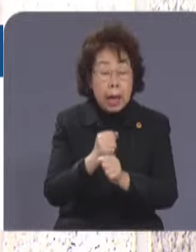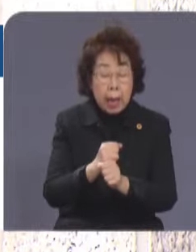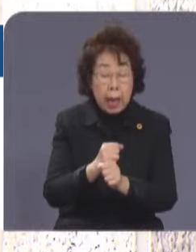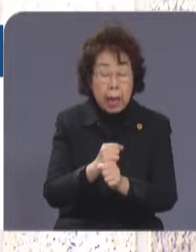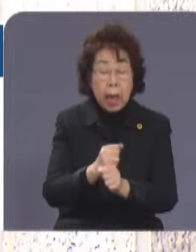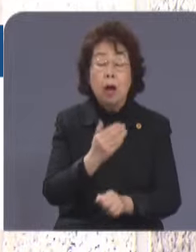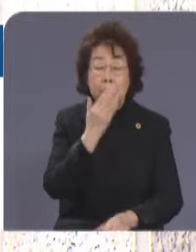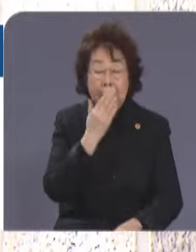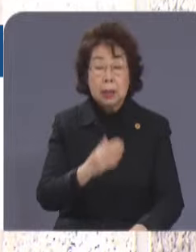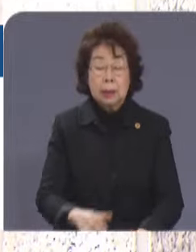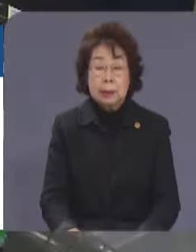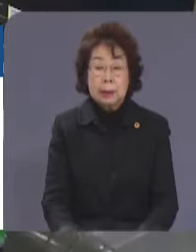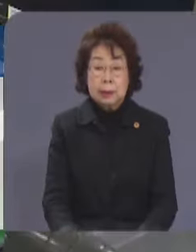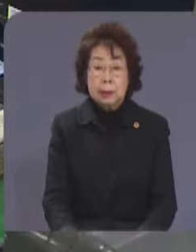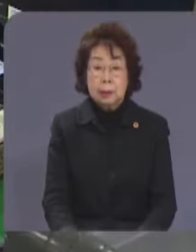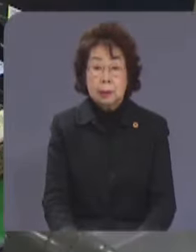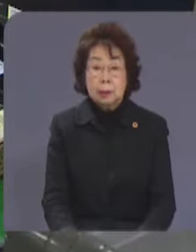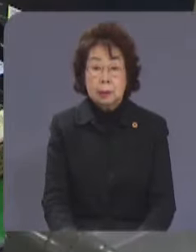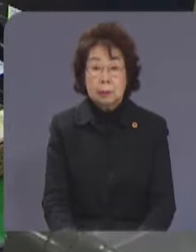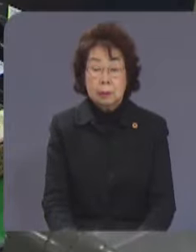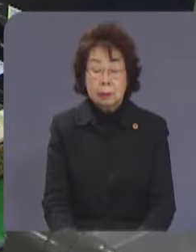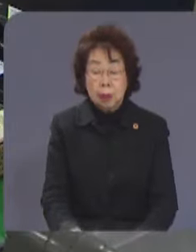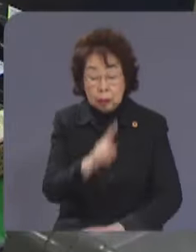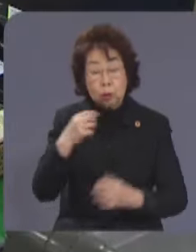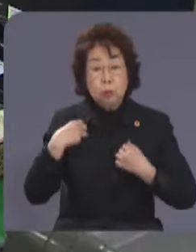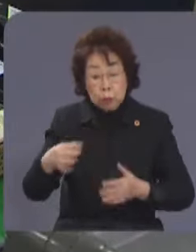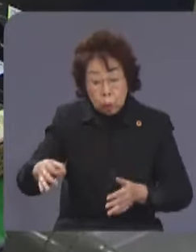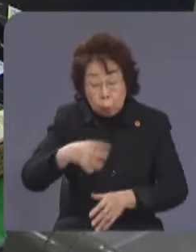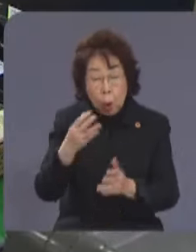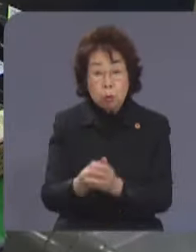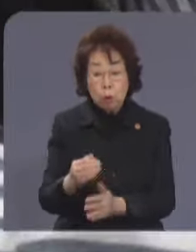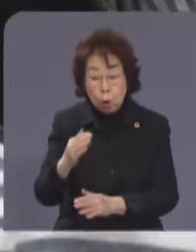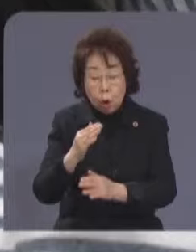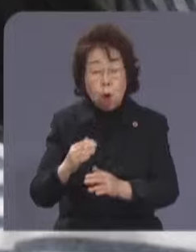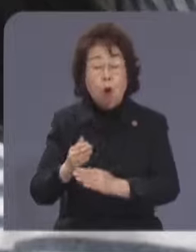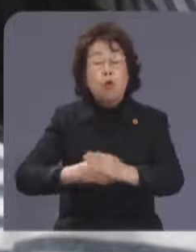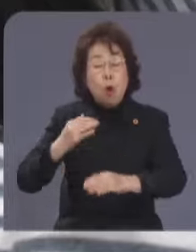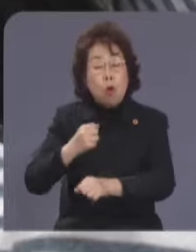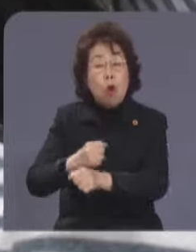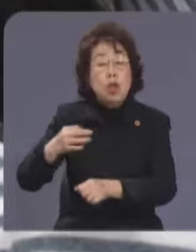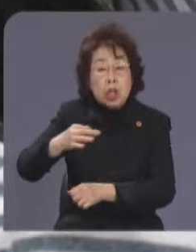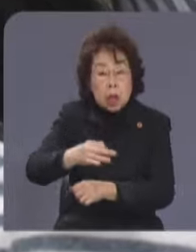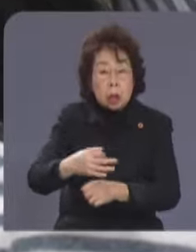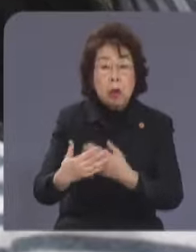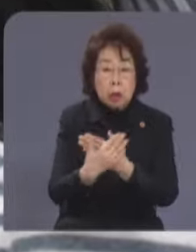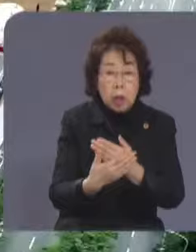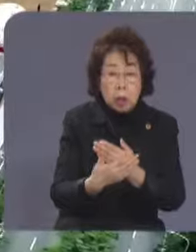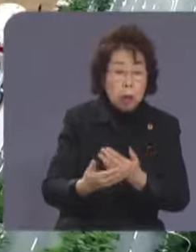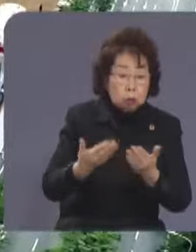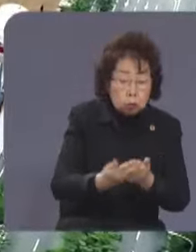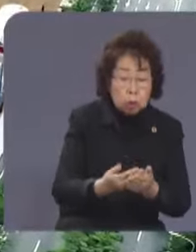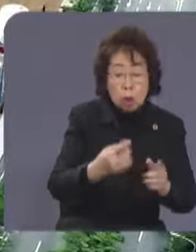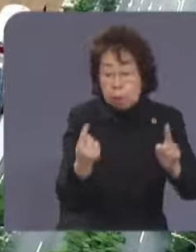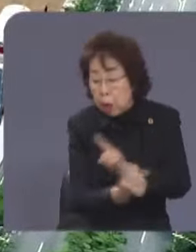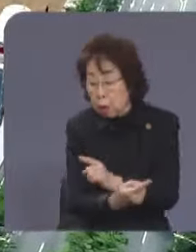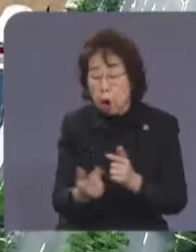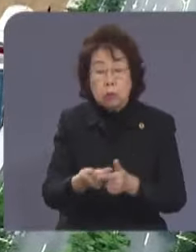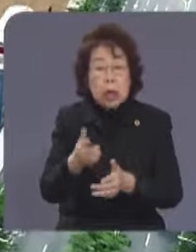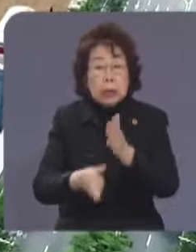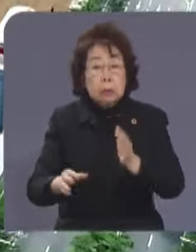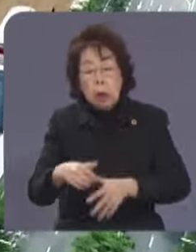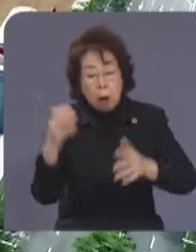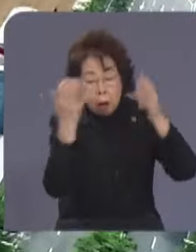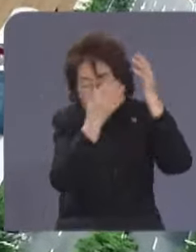공사는 진행시키고 있고 국시비에서 공공기여금으로 또다시 시비로 그야말로 부산시의